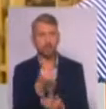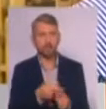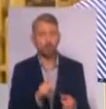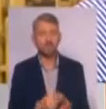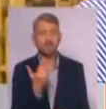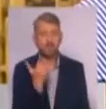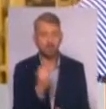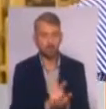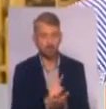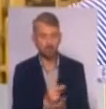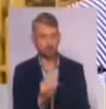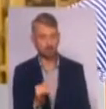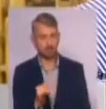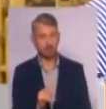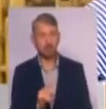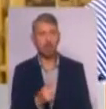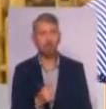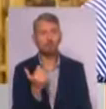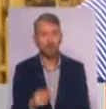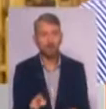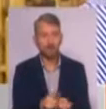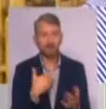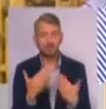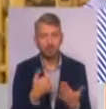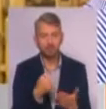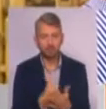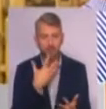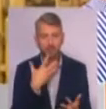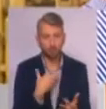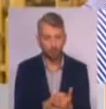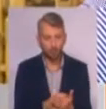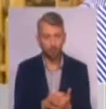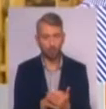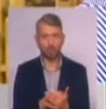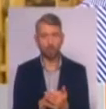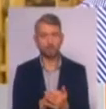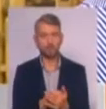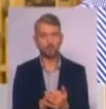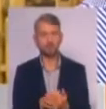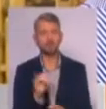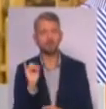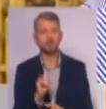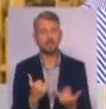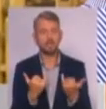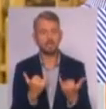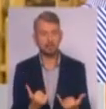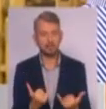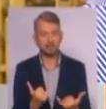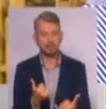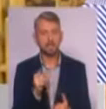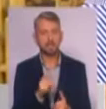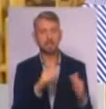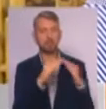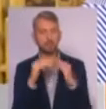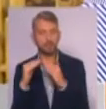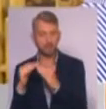ваші податки. Чого ви так ставитеся до свого ж? І зараз ці будинки,